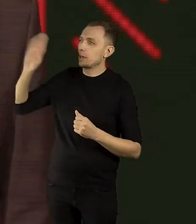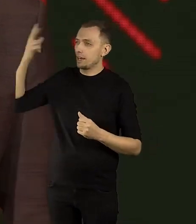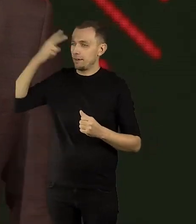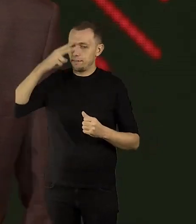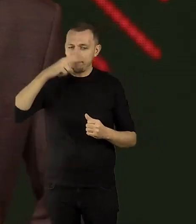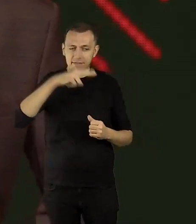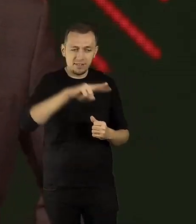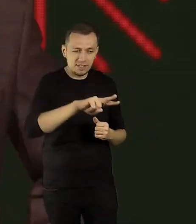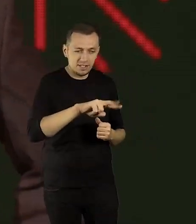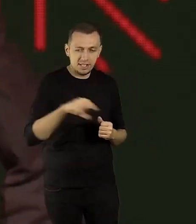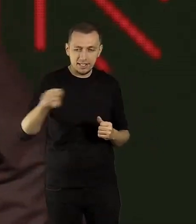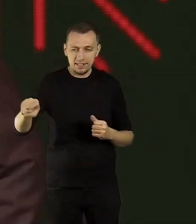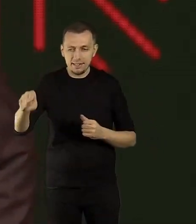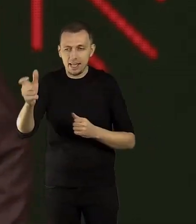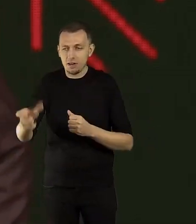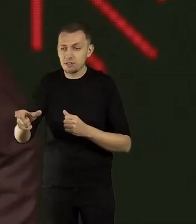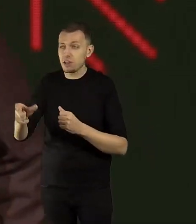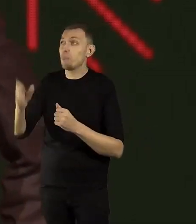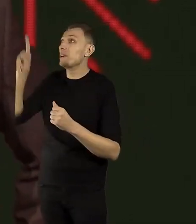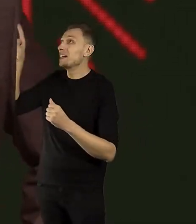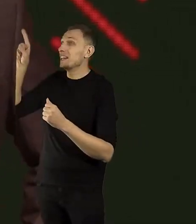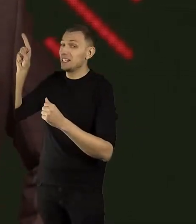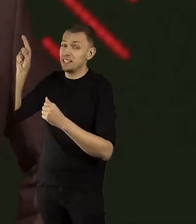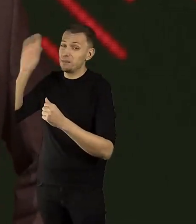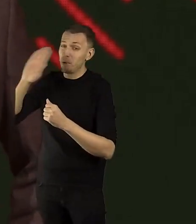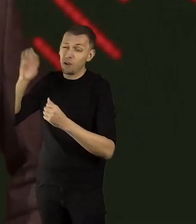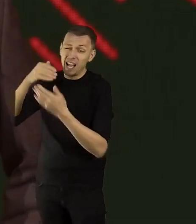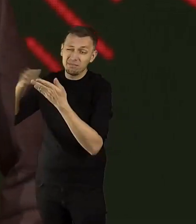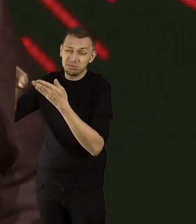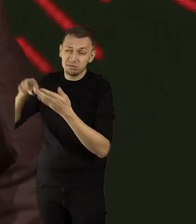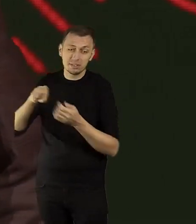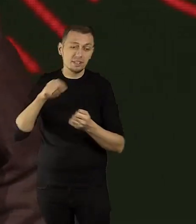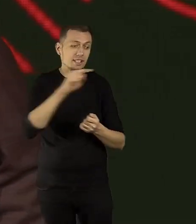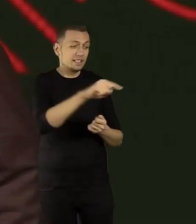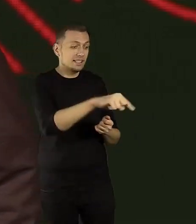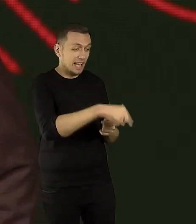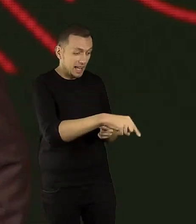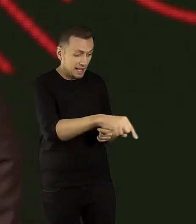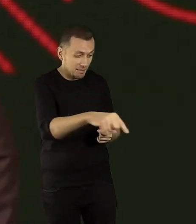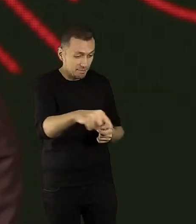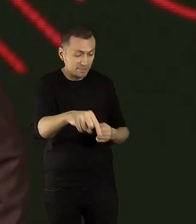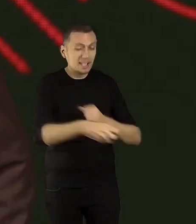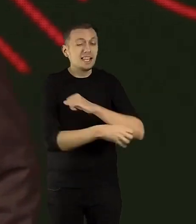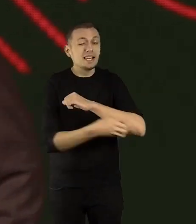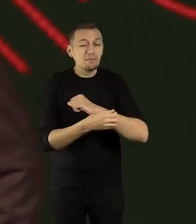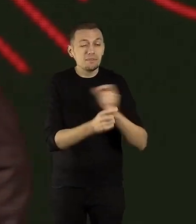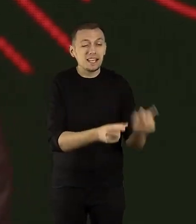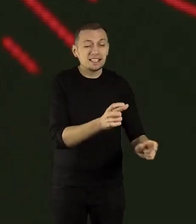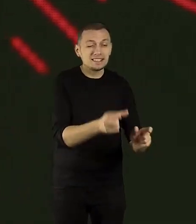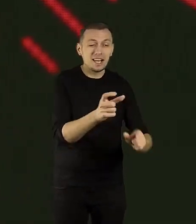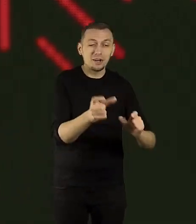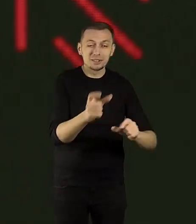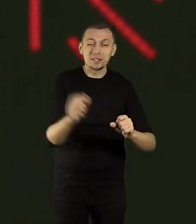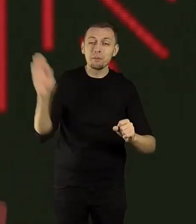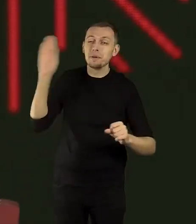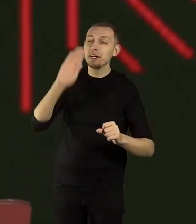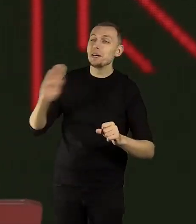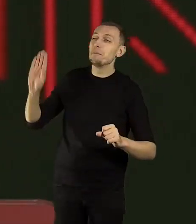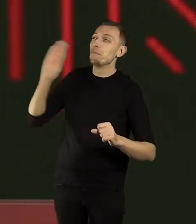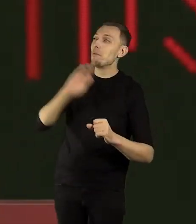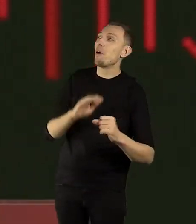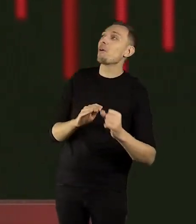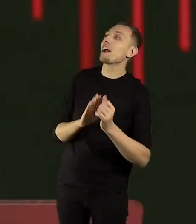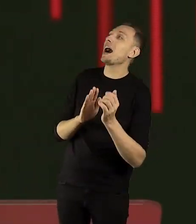raz, abyśmy tego nie przegapili. Przesłaniem Magnifikat jest to, że Bóg